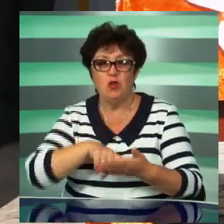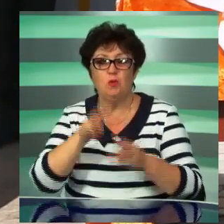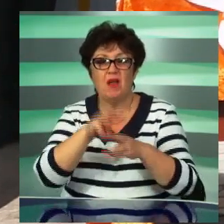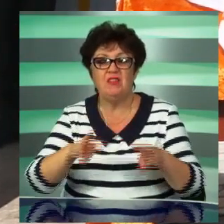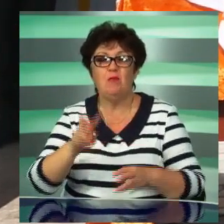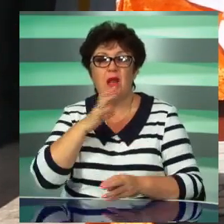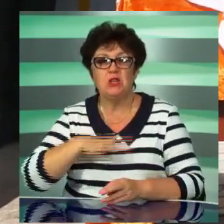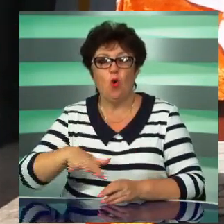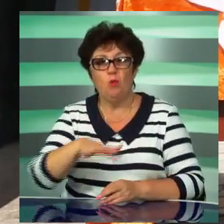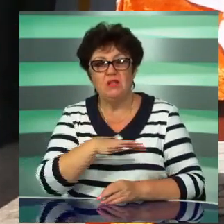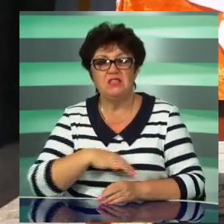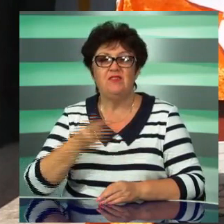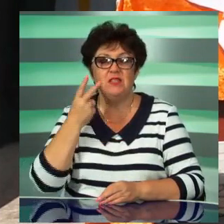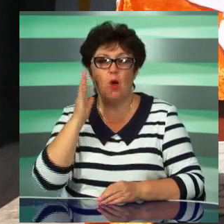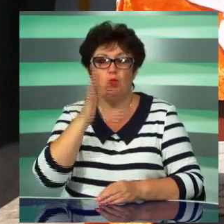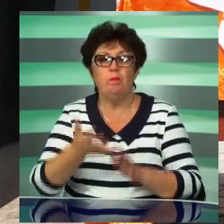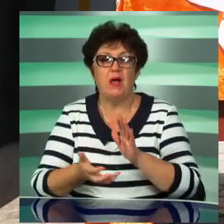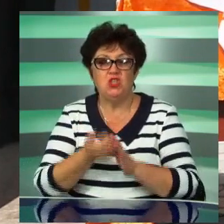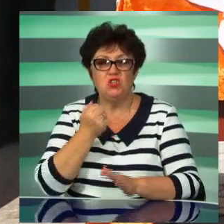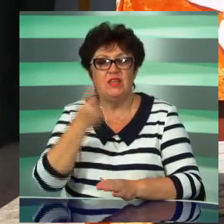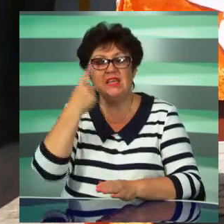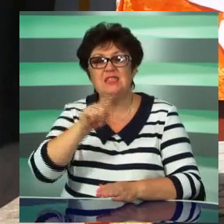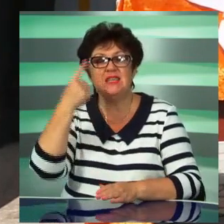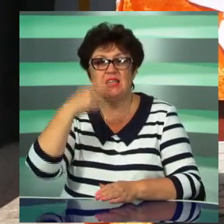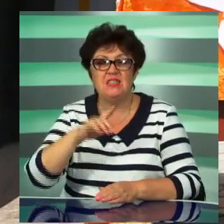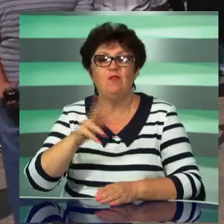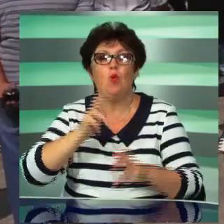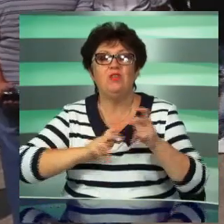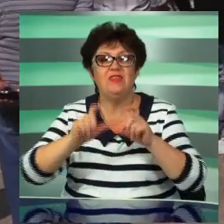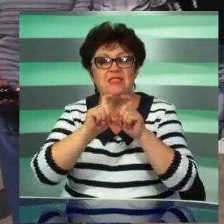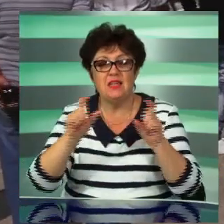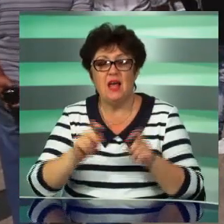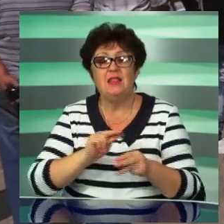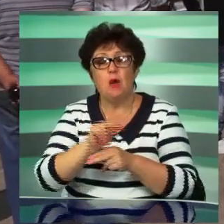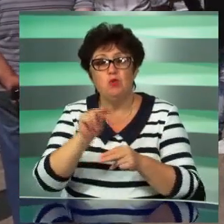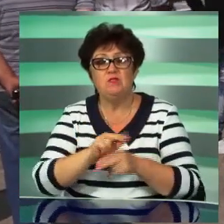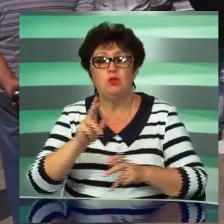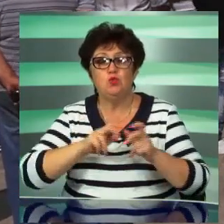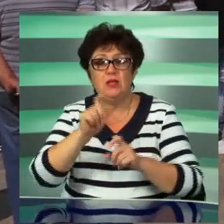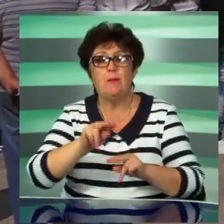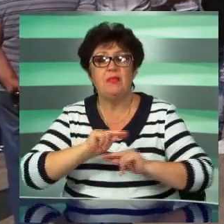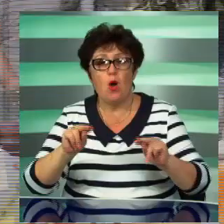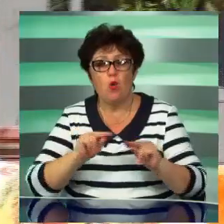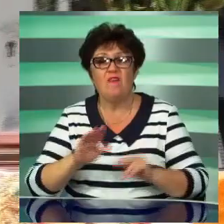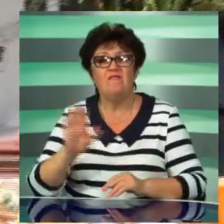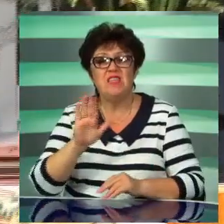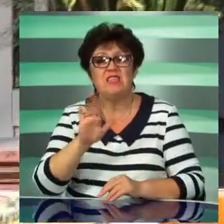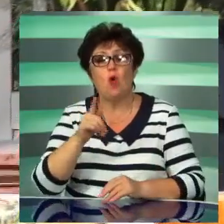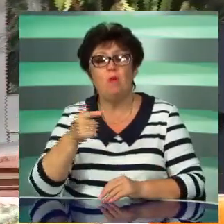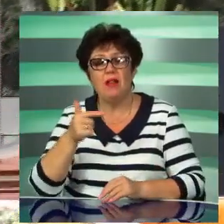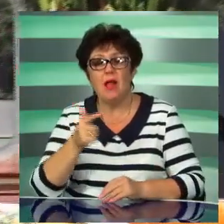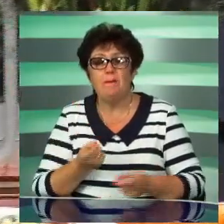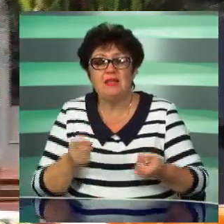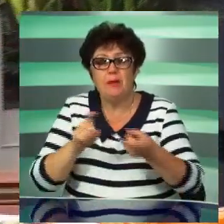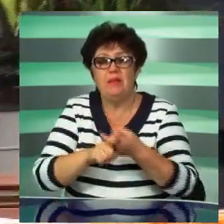правительство Брянской области всегда будет поддерживать инициативы университета. Напутствие студентам и педагогам вице-губернатор